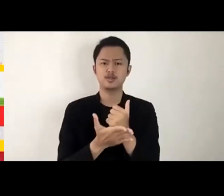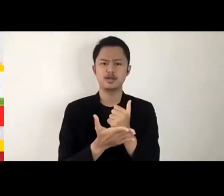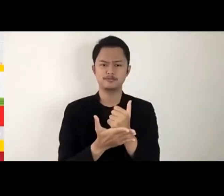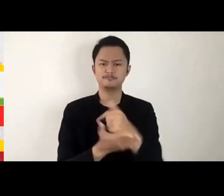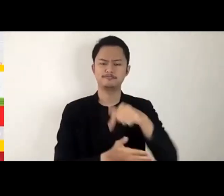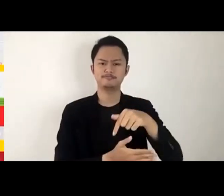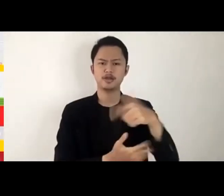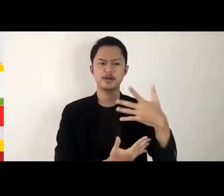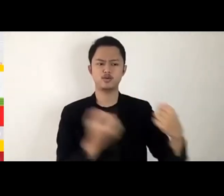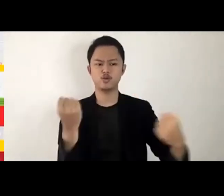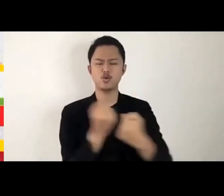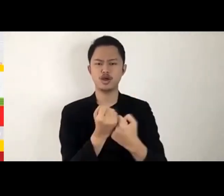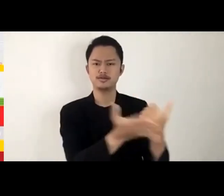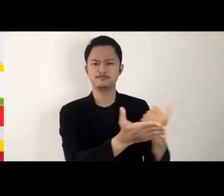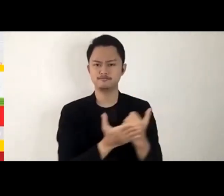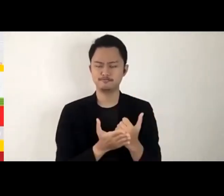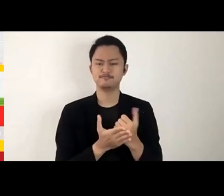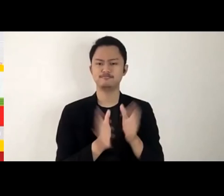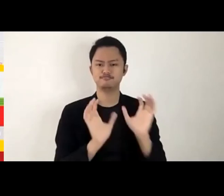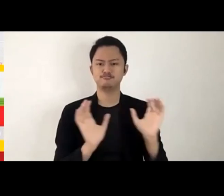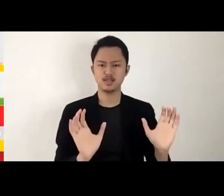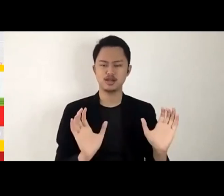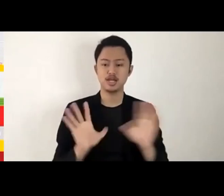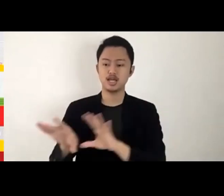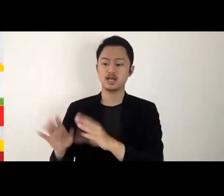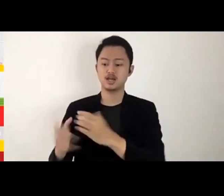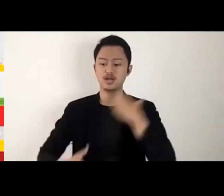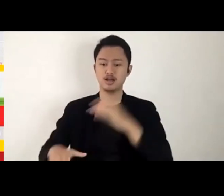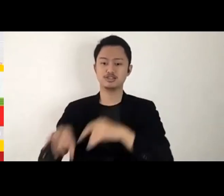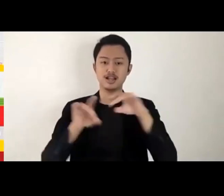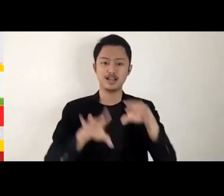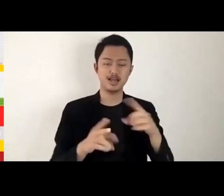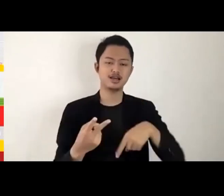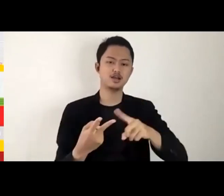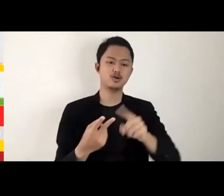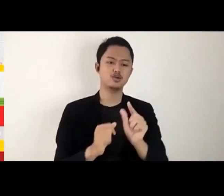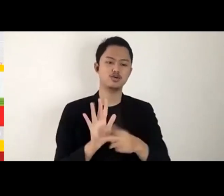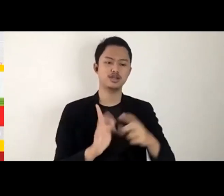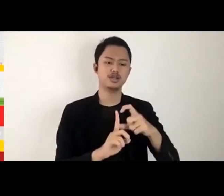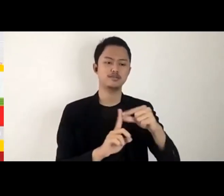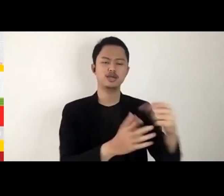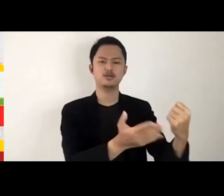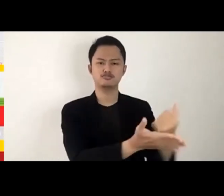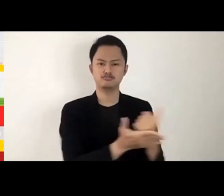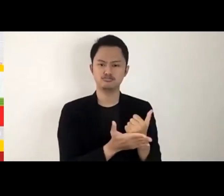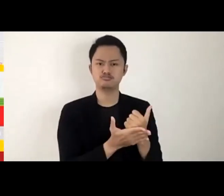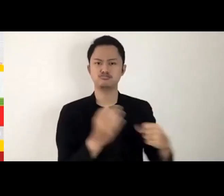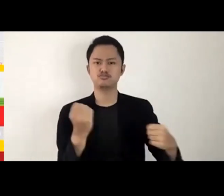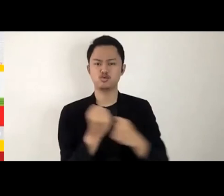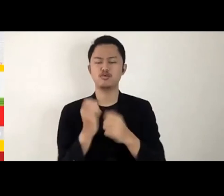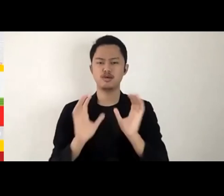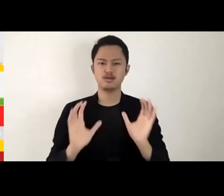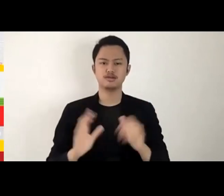mendapatkan dukungan dan bermitra dengan Abay Australian Embassy maupun dengan Ayu MTV ABD Hadi